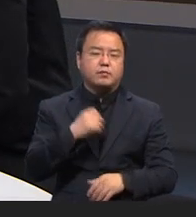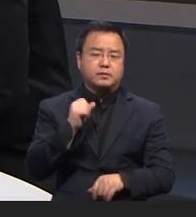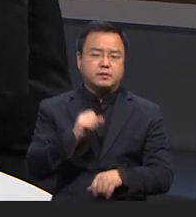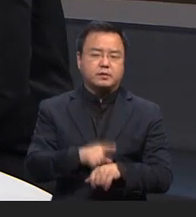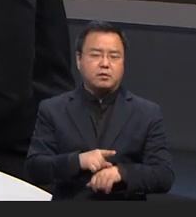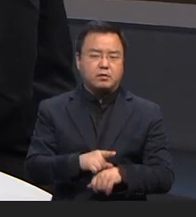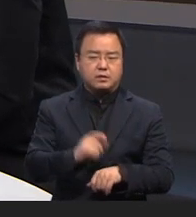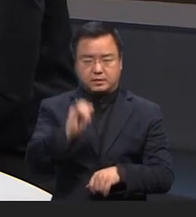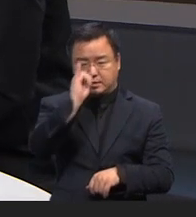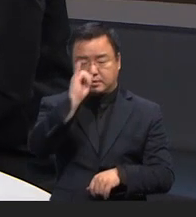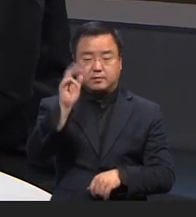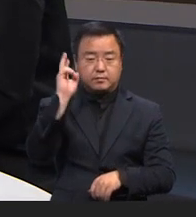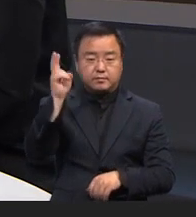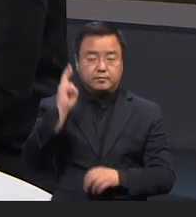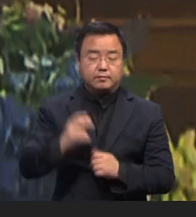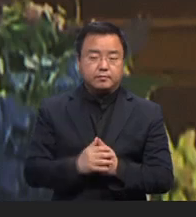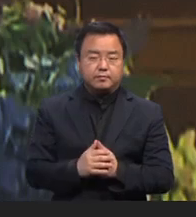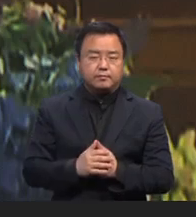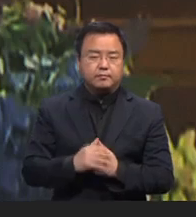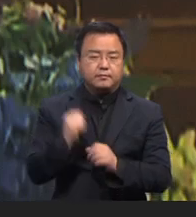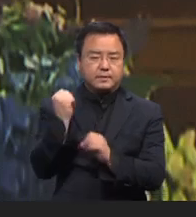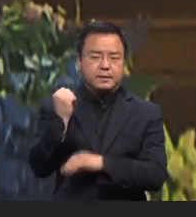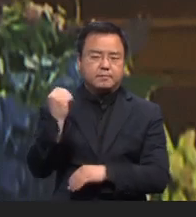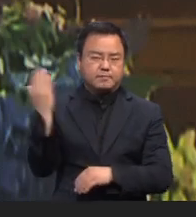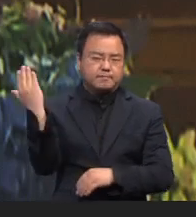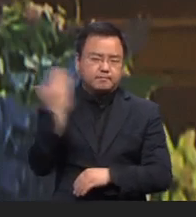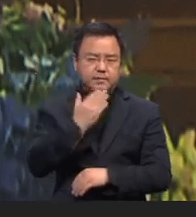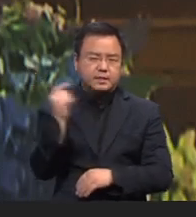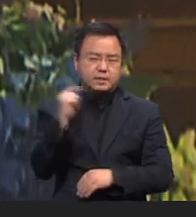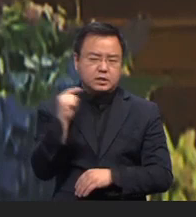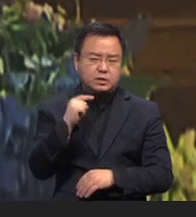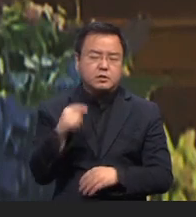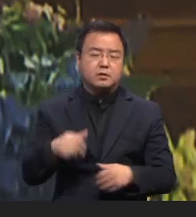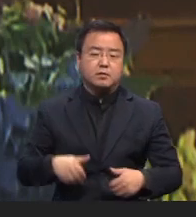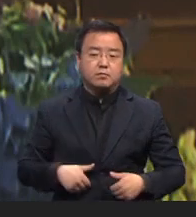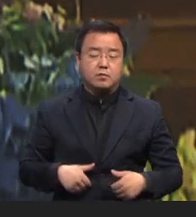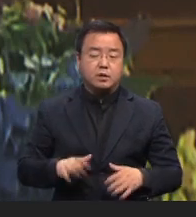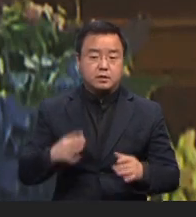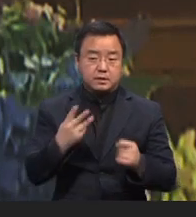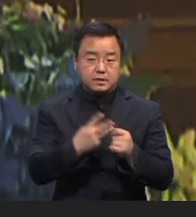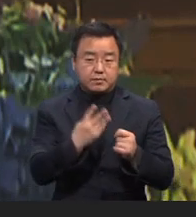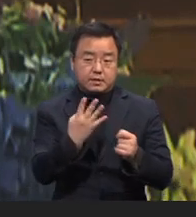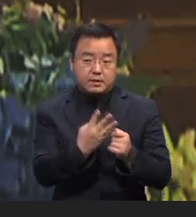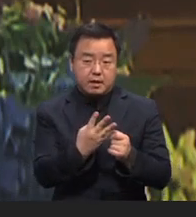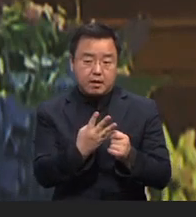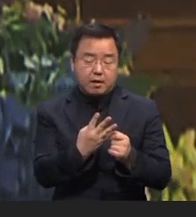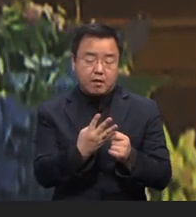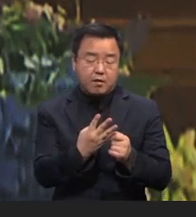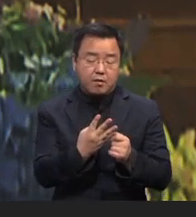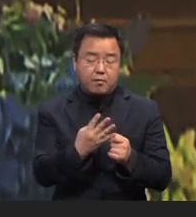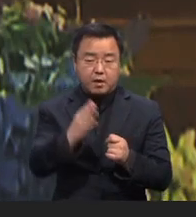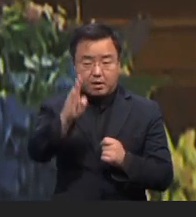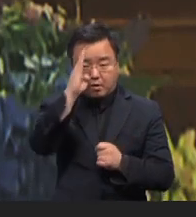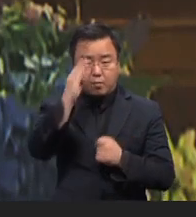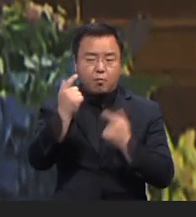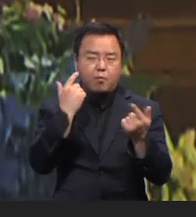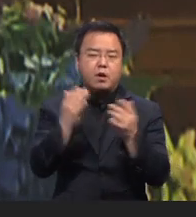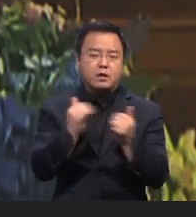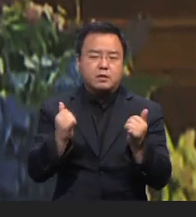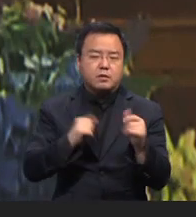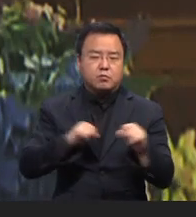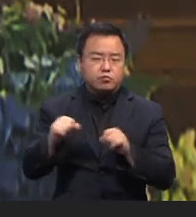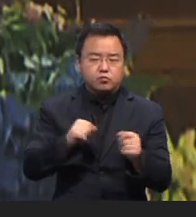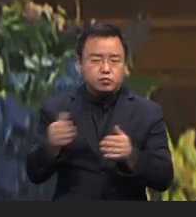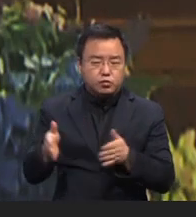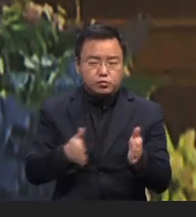수 있을 것 같습니다 4 기본 위생을 철저히 하는 수 밖에 없겠네요 왜 세번째 네번째 없이 나의 동선이 공개가 됐는데요 지금 어떠한